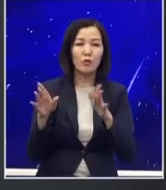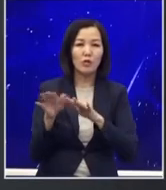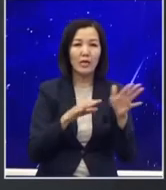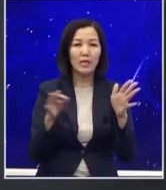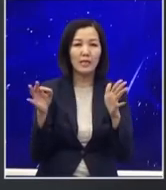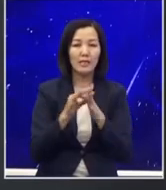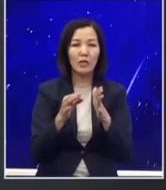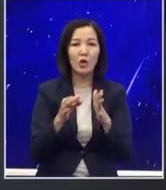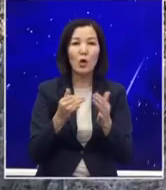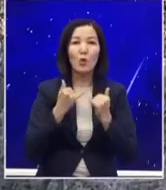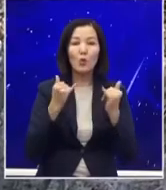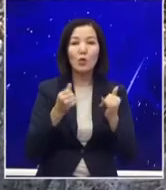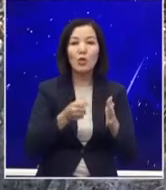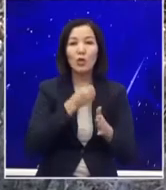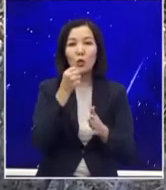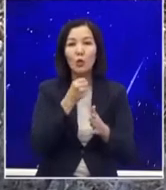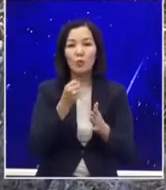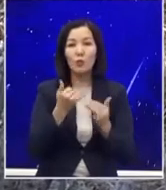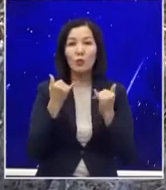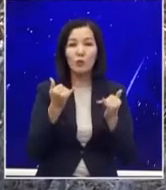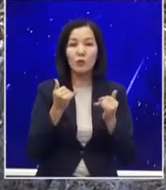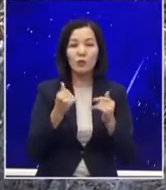үлкендерге құрмет көрсету дейді ұйымдастырушылар.